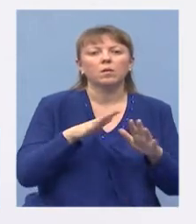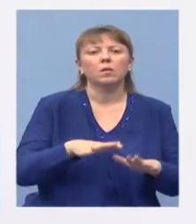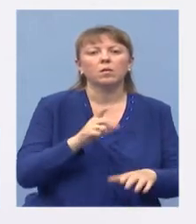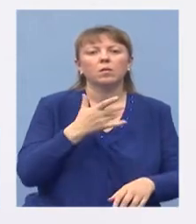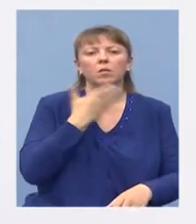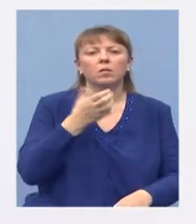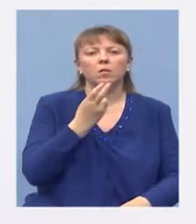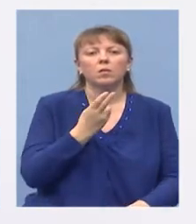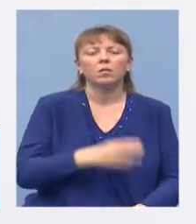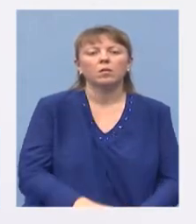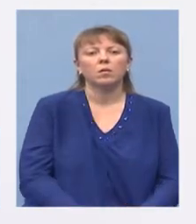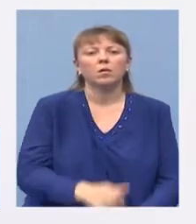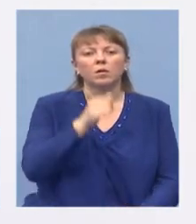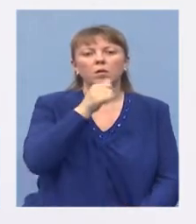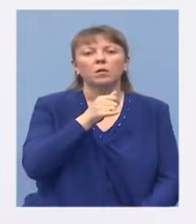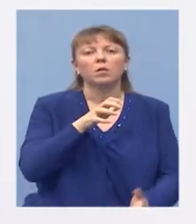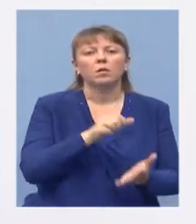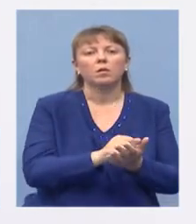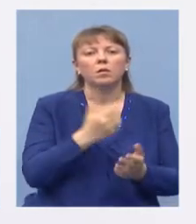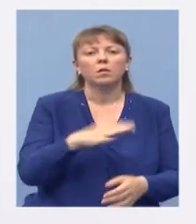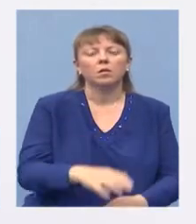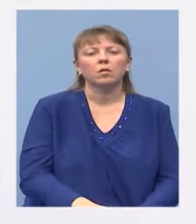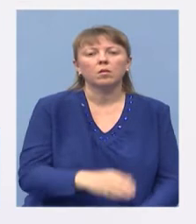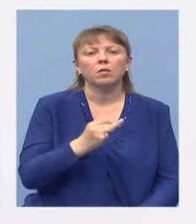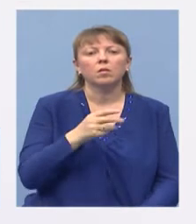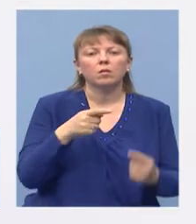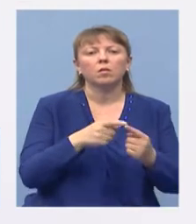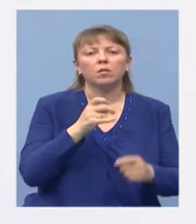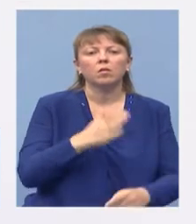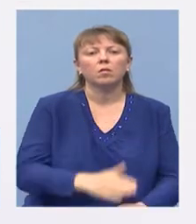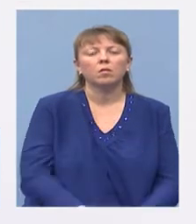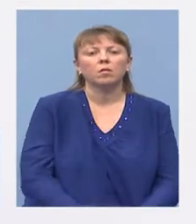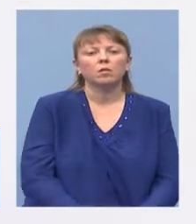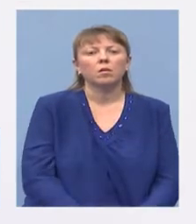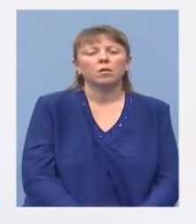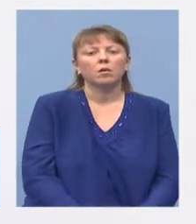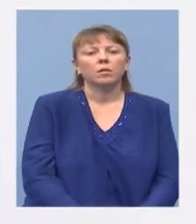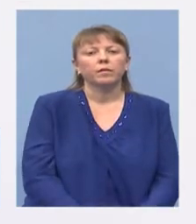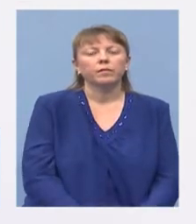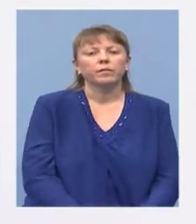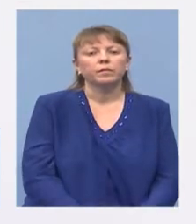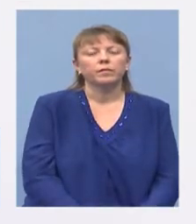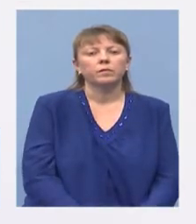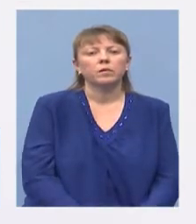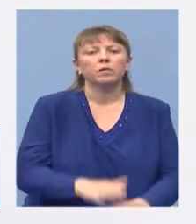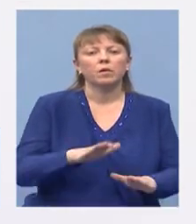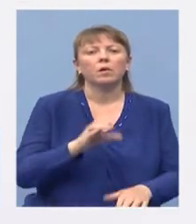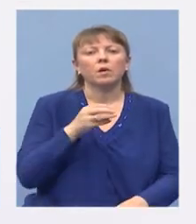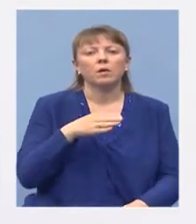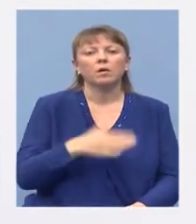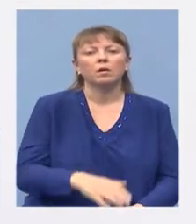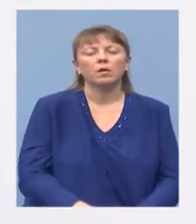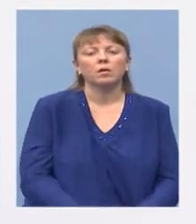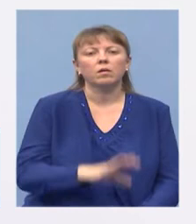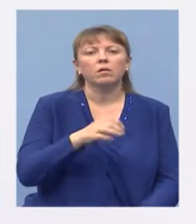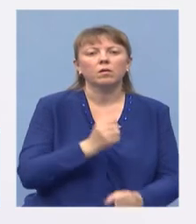нету ЦОНов, они могут воспользоваться уголками ЕГОВ при сельских акиматах. Они